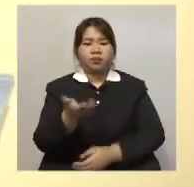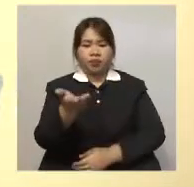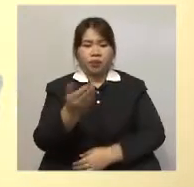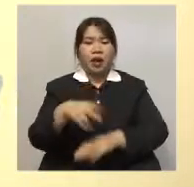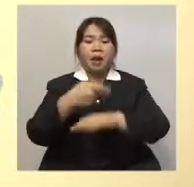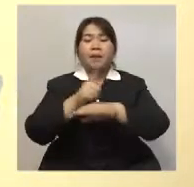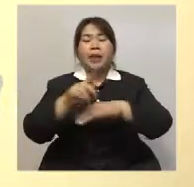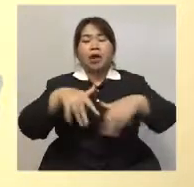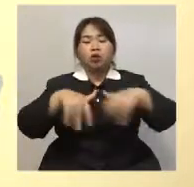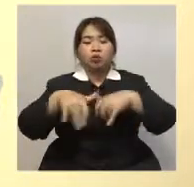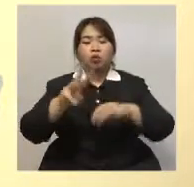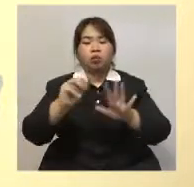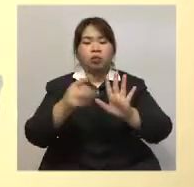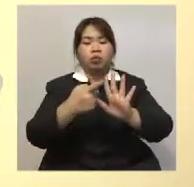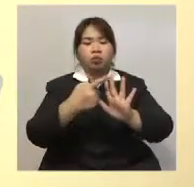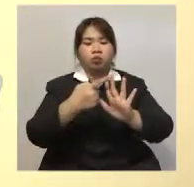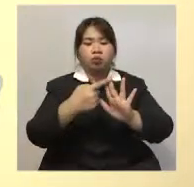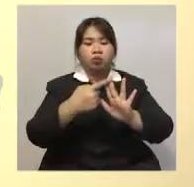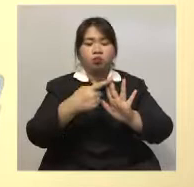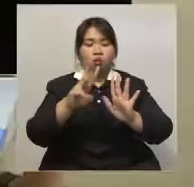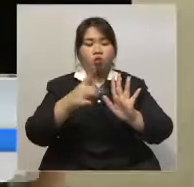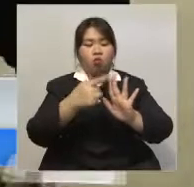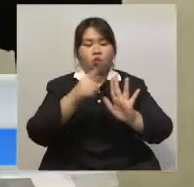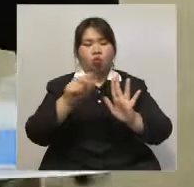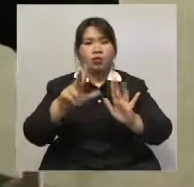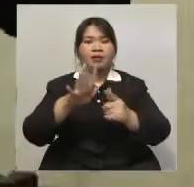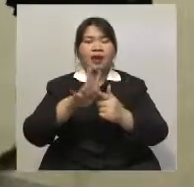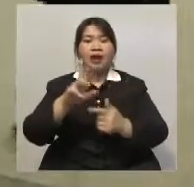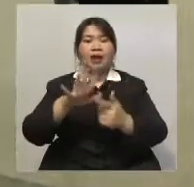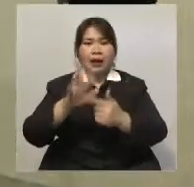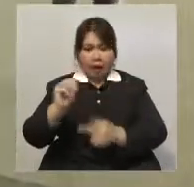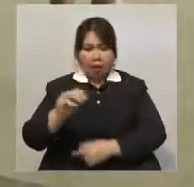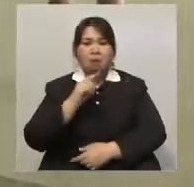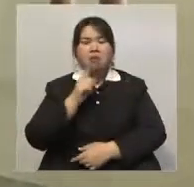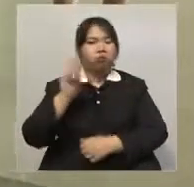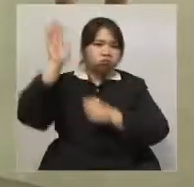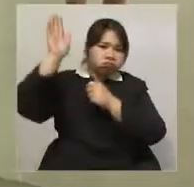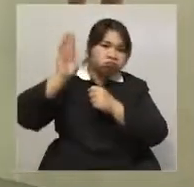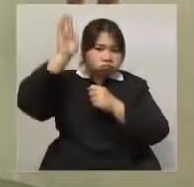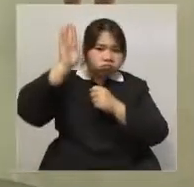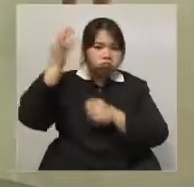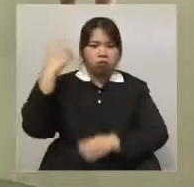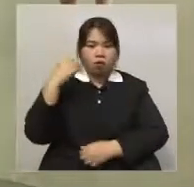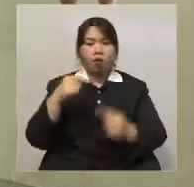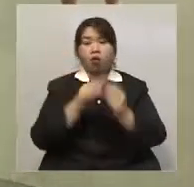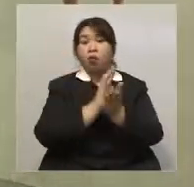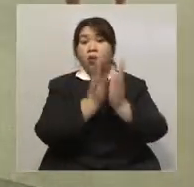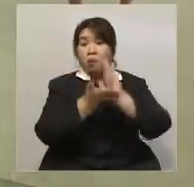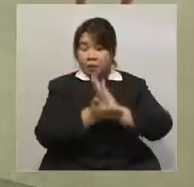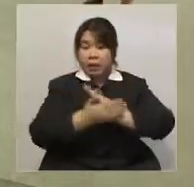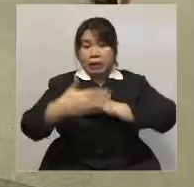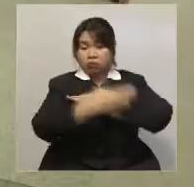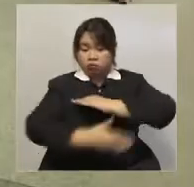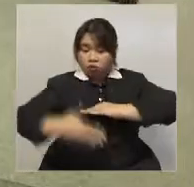วประธานชุมชนวุฒิตารามจังหวัดขอนแก่นเป็นบุคคลหนึ่งที่ให้ความสำคัญกับการแสดงความคิดเห็นต่อการเปลี่ยนแปลงโครงสร้างพื้น